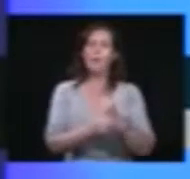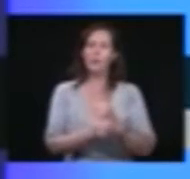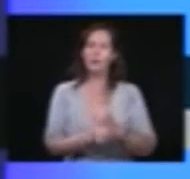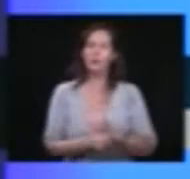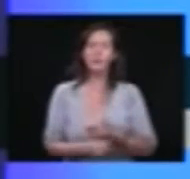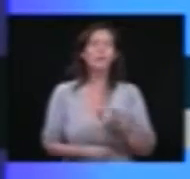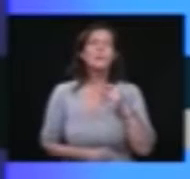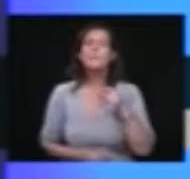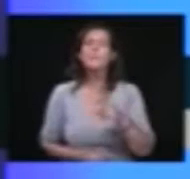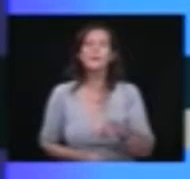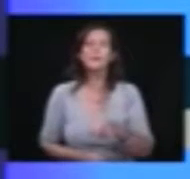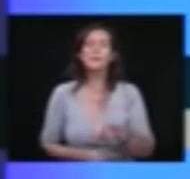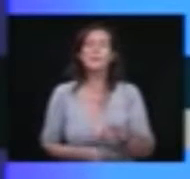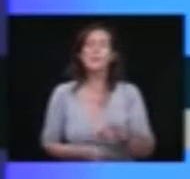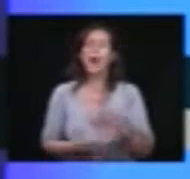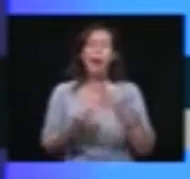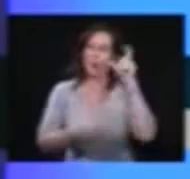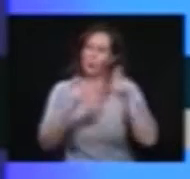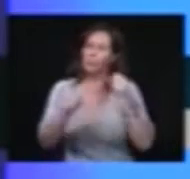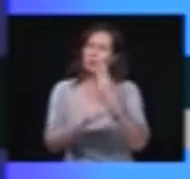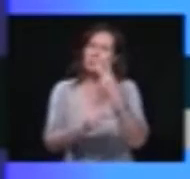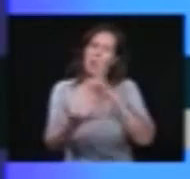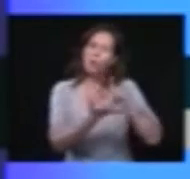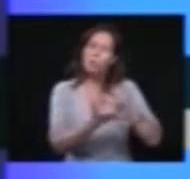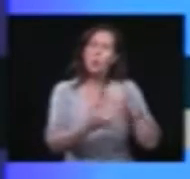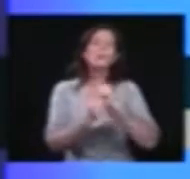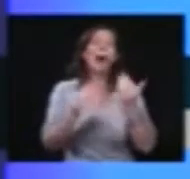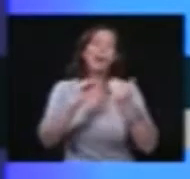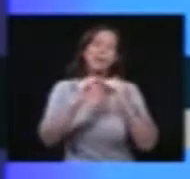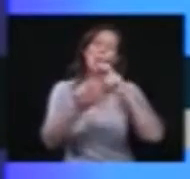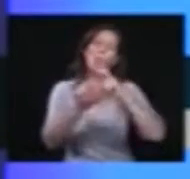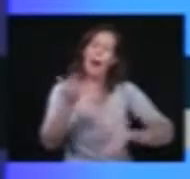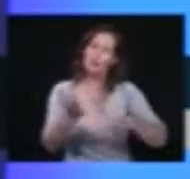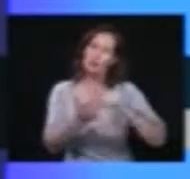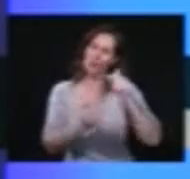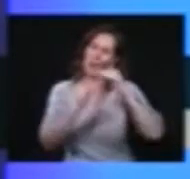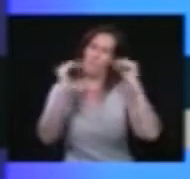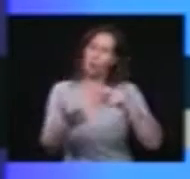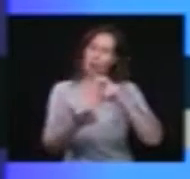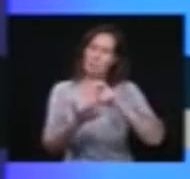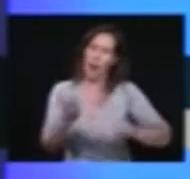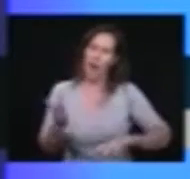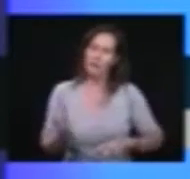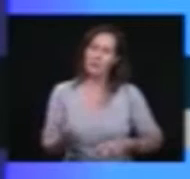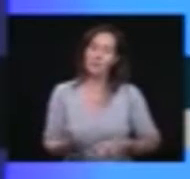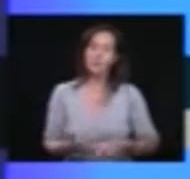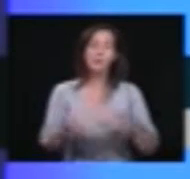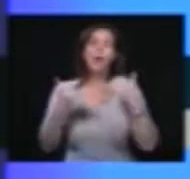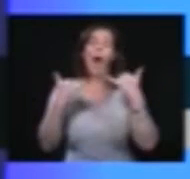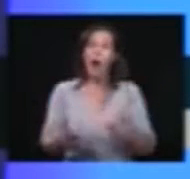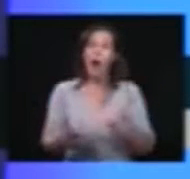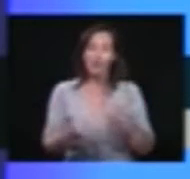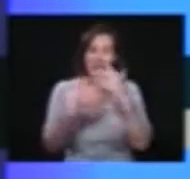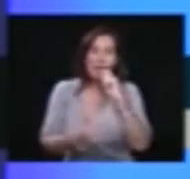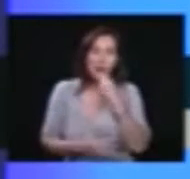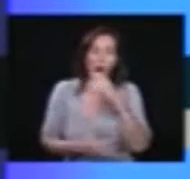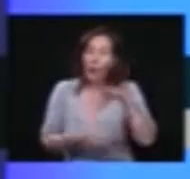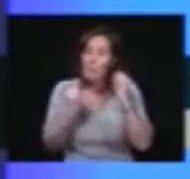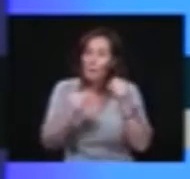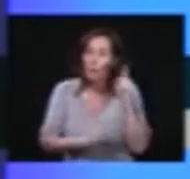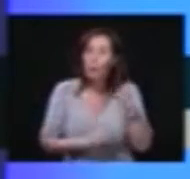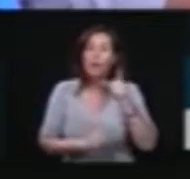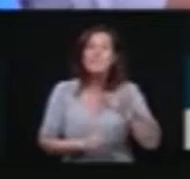המון, עשרות אלפי אזרחים עושים כאלה. עושה בדרך כלל תאום מס, בשביל לשלם פחות מס בעבודה השנייה. עכשיו אני אגלה לך סוד. גם